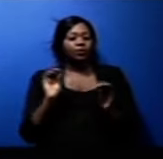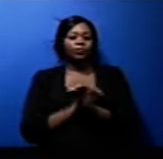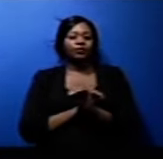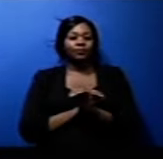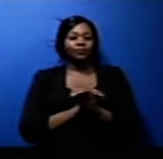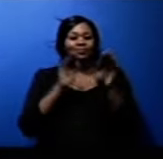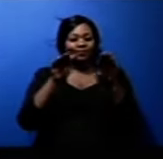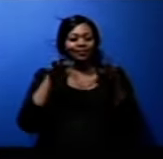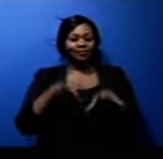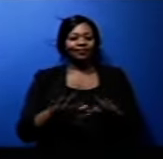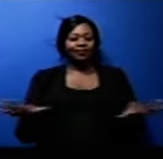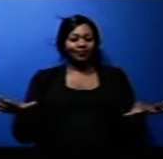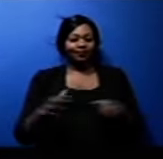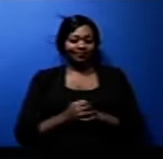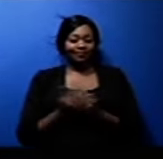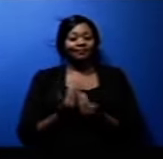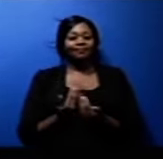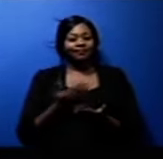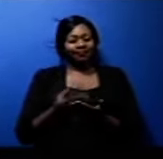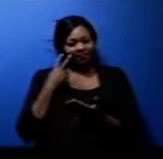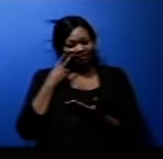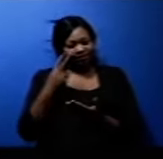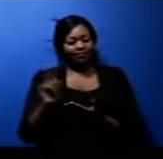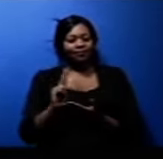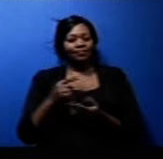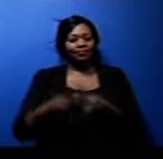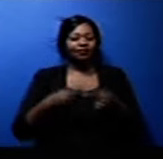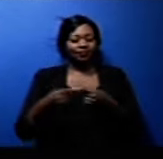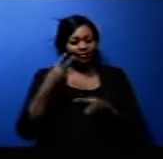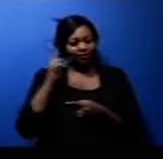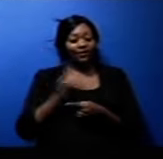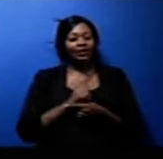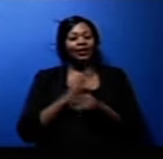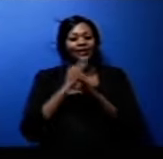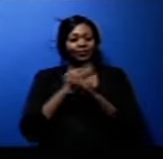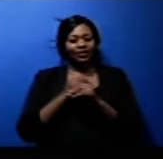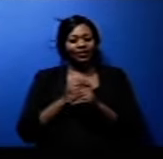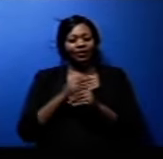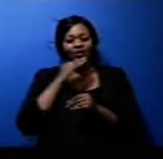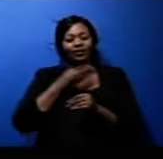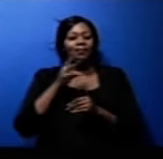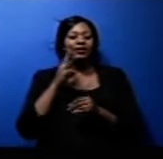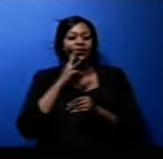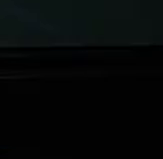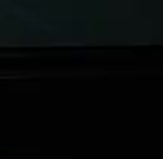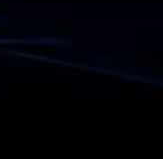bula na la, muthuompe hii hain reka tibisa rebu hea pulelo ea muthuompe hii mutejo mezi